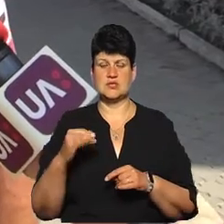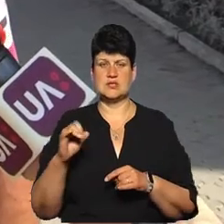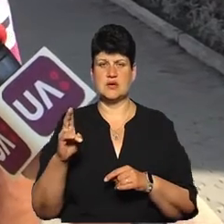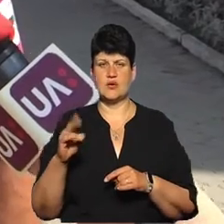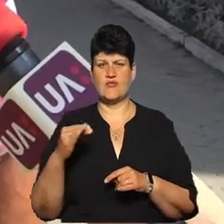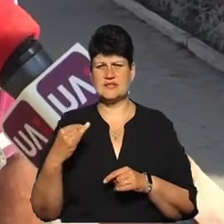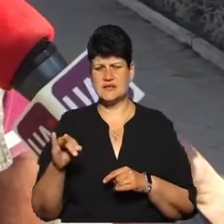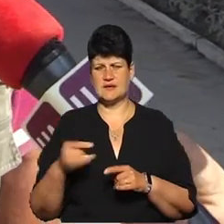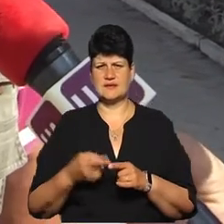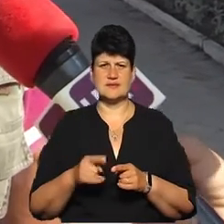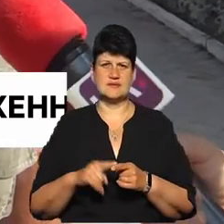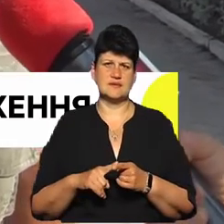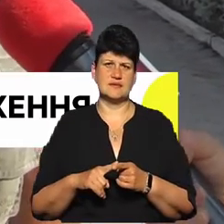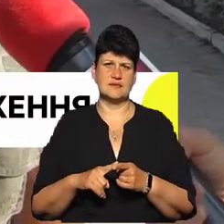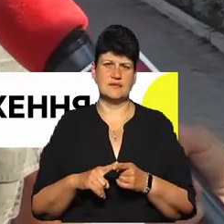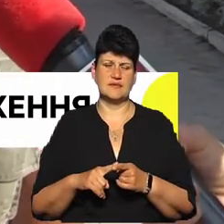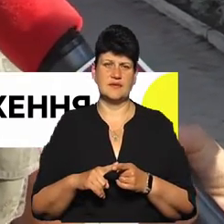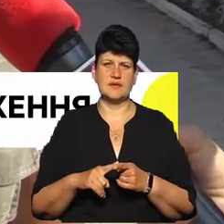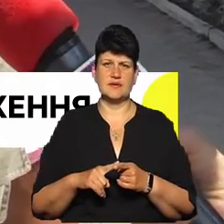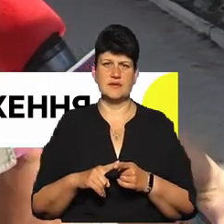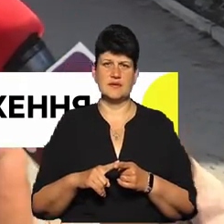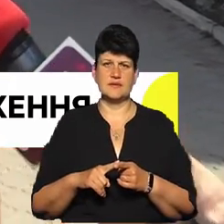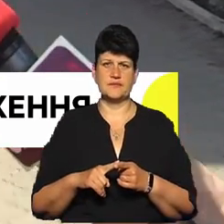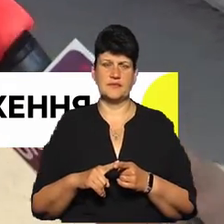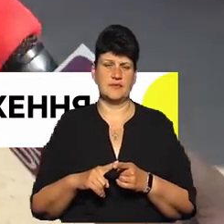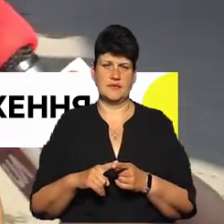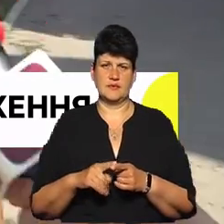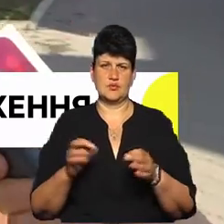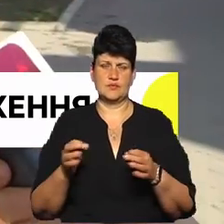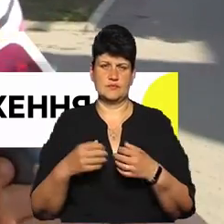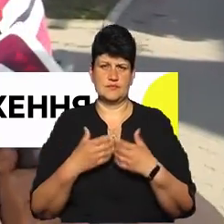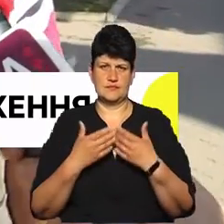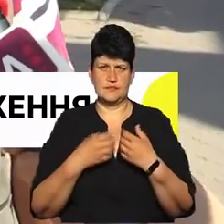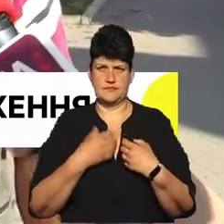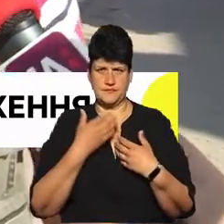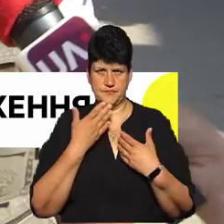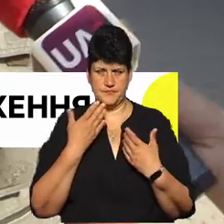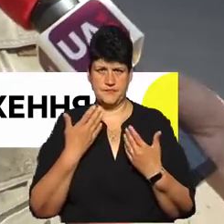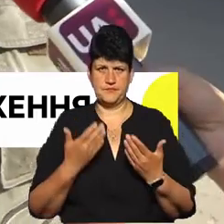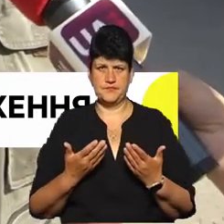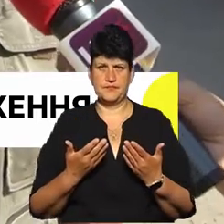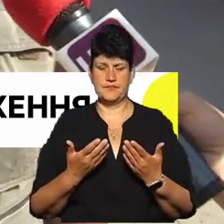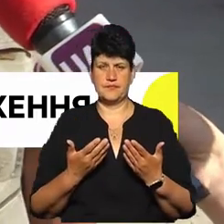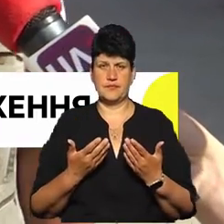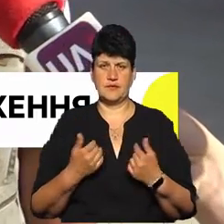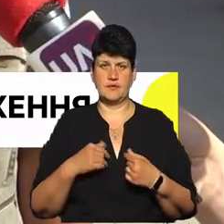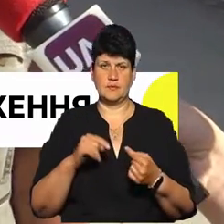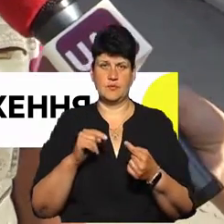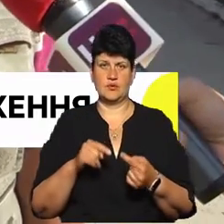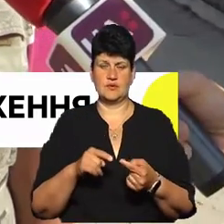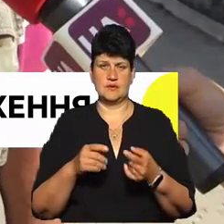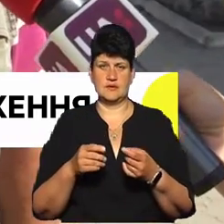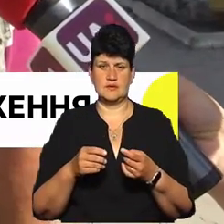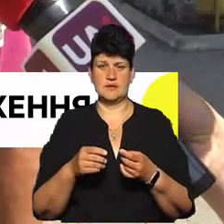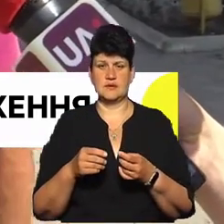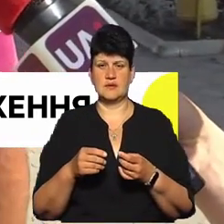то він як був Чайковський, так лишився Чайковський. Тобто, так що... Так, звичайно. Це взагалі не то, що відомі,